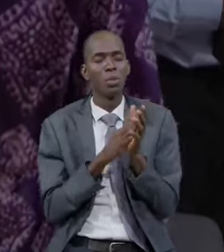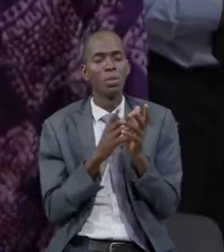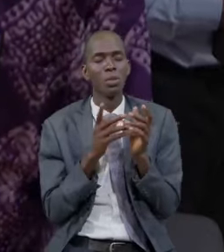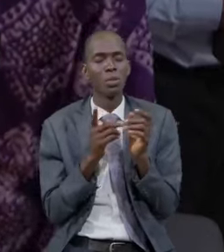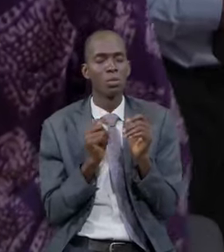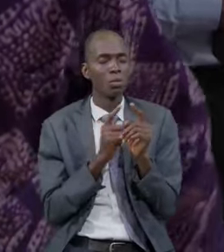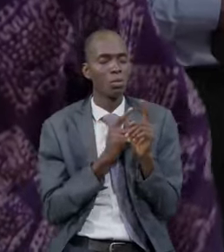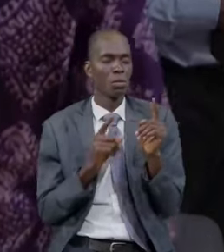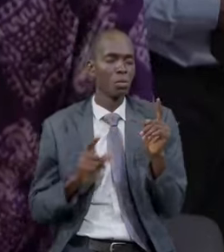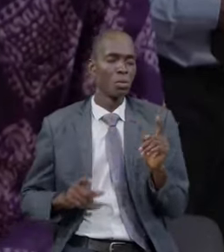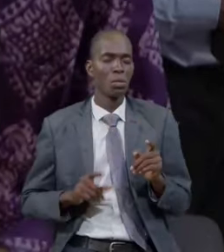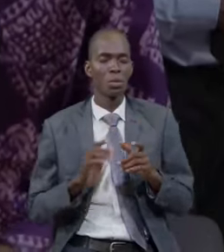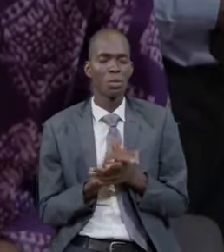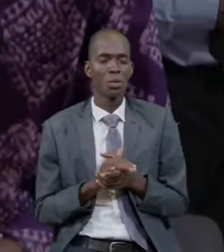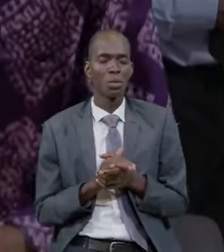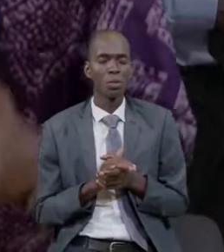Magnifie le Sauveur.